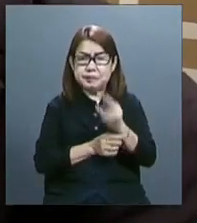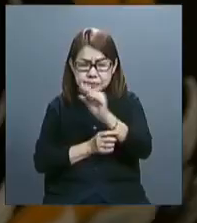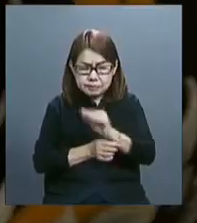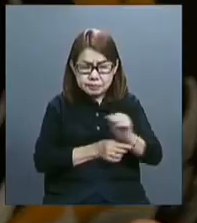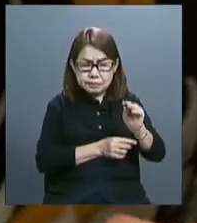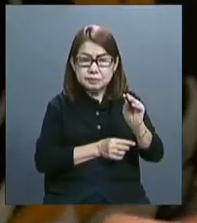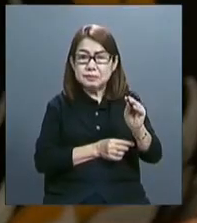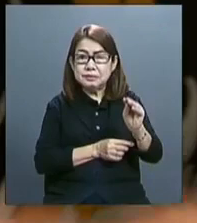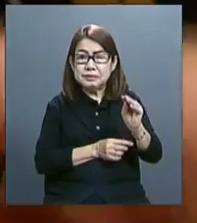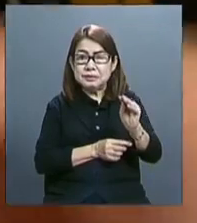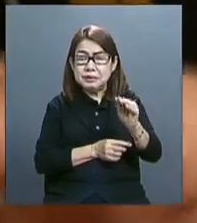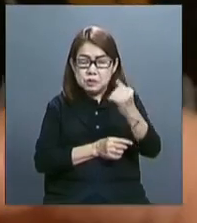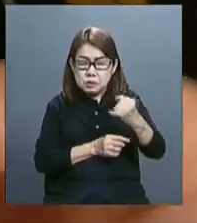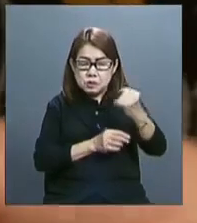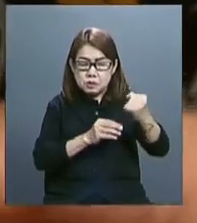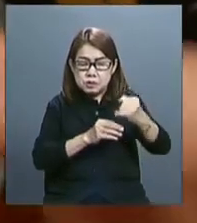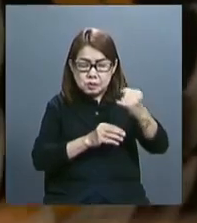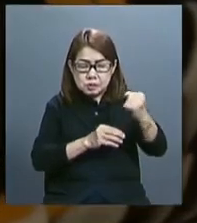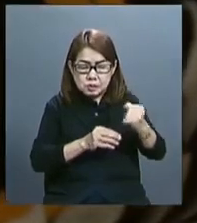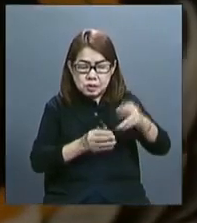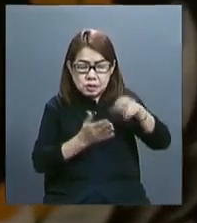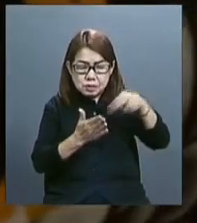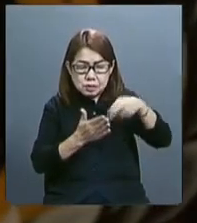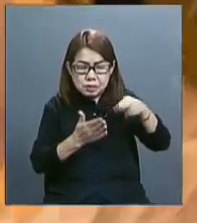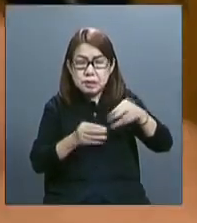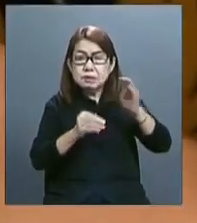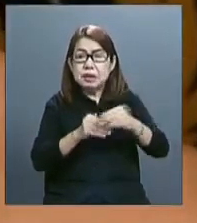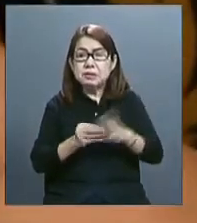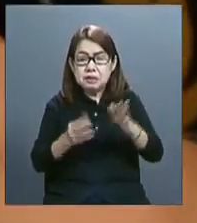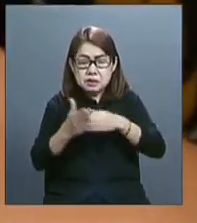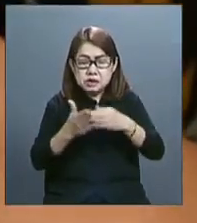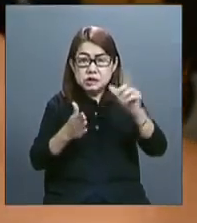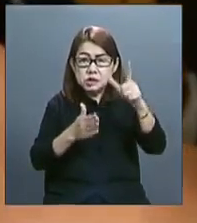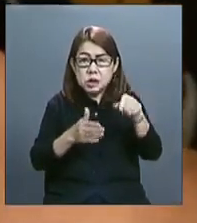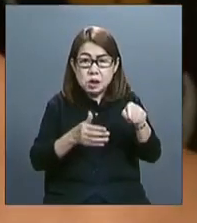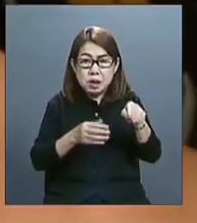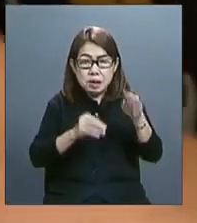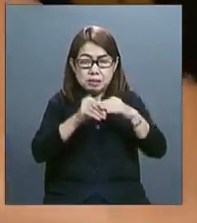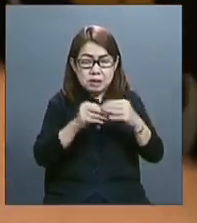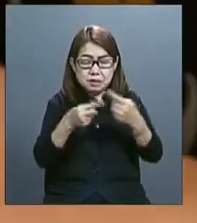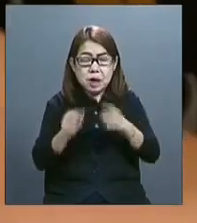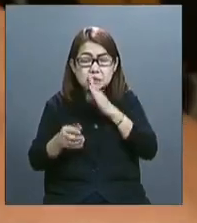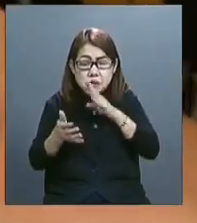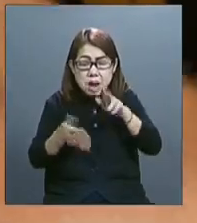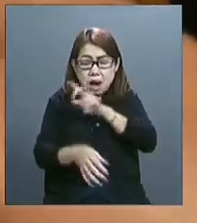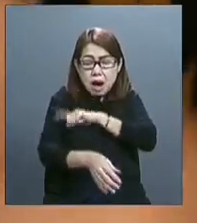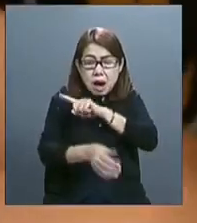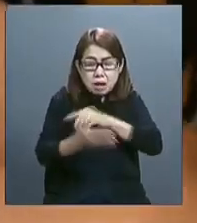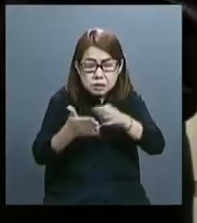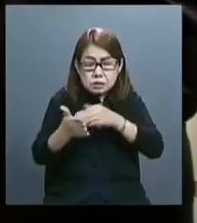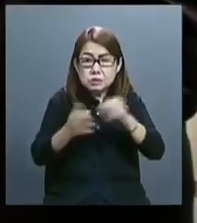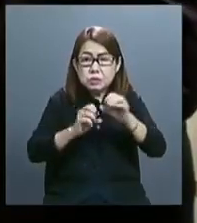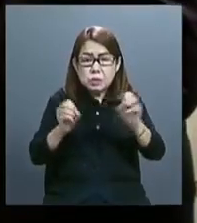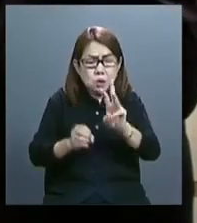แปลงแล้วก็ชี้ให้เห็นว่าตัวงานสีทองเนี่ยเป็นพื้นที่หนึ่งแต่ถ้าไม่มีสีขาวที่เป็นไส้ลายเนี่ยพื้นที่มันจะดูร้อน